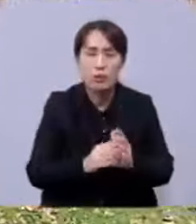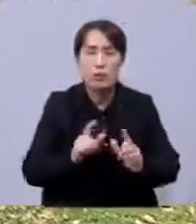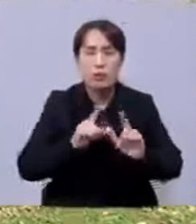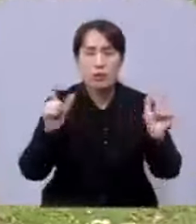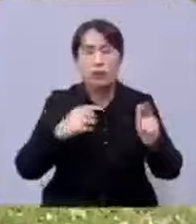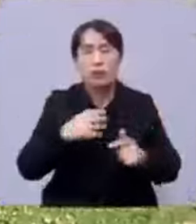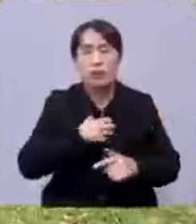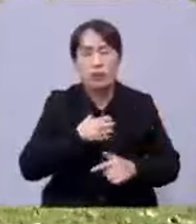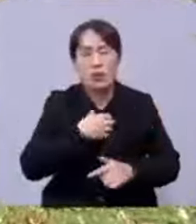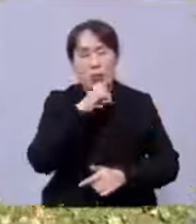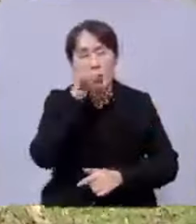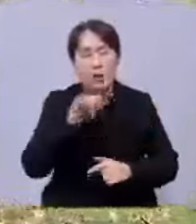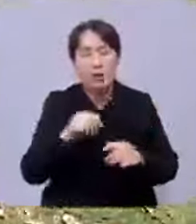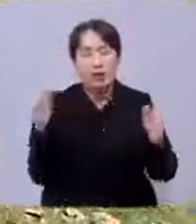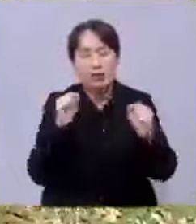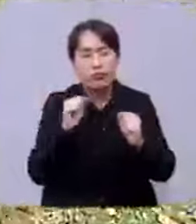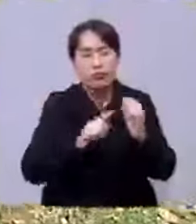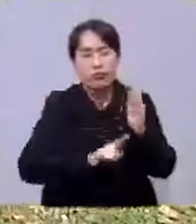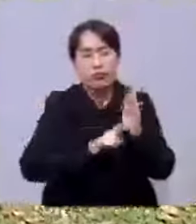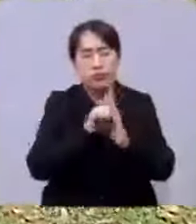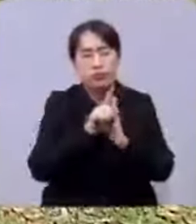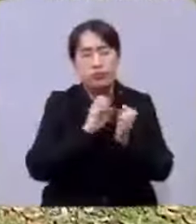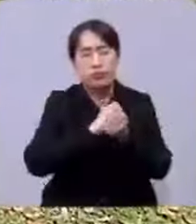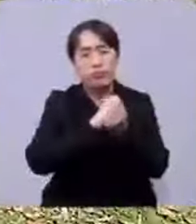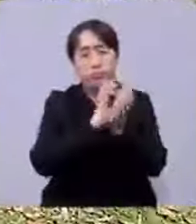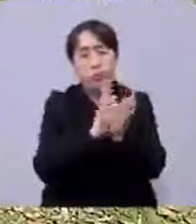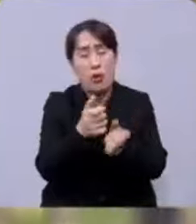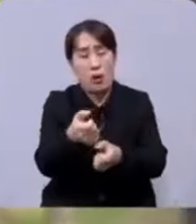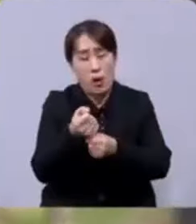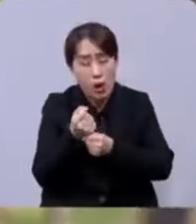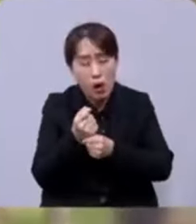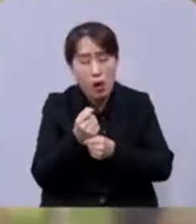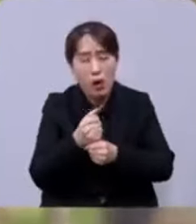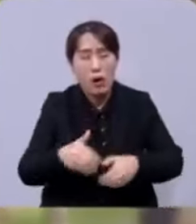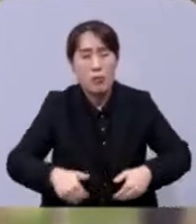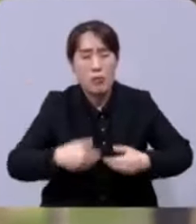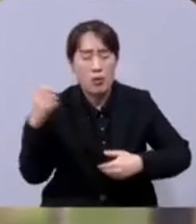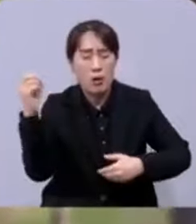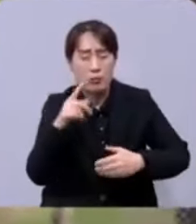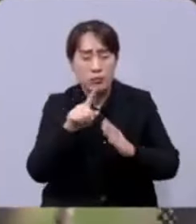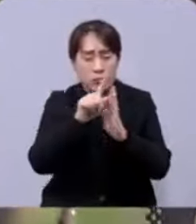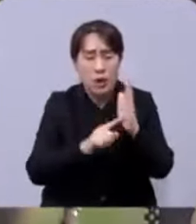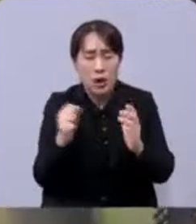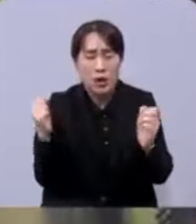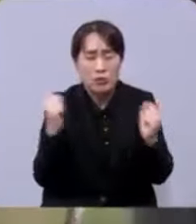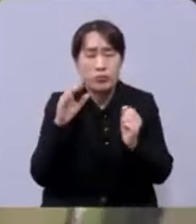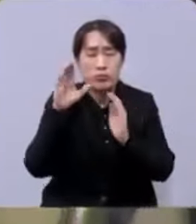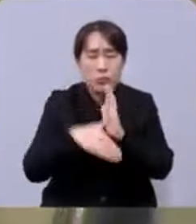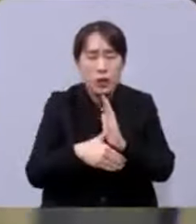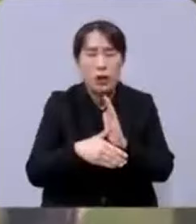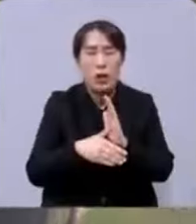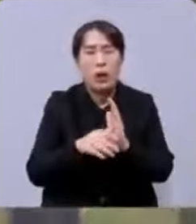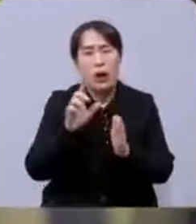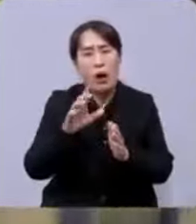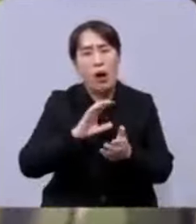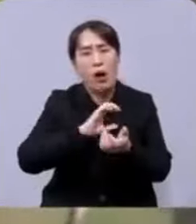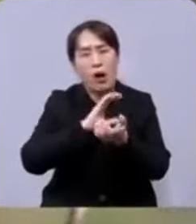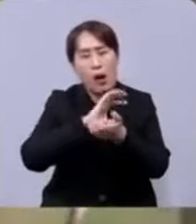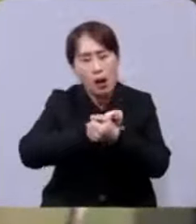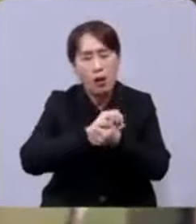기속 기 상승으로 화기가 빨라져 봄철 기습 파에 피해가 반복되고 있기